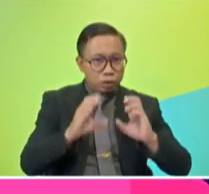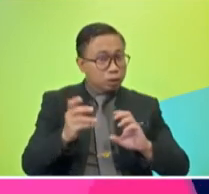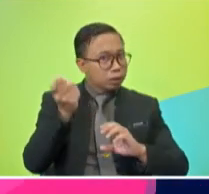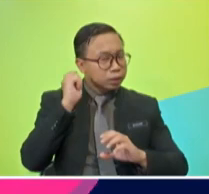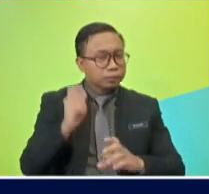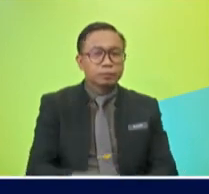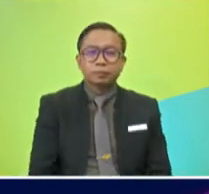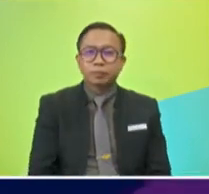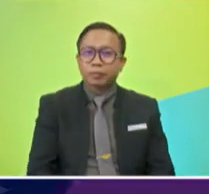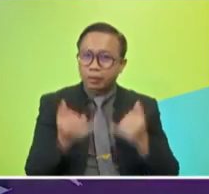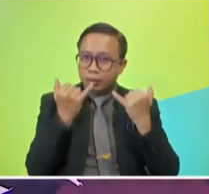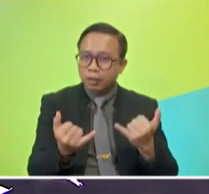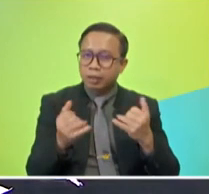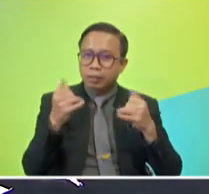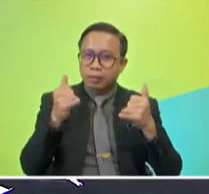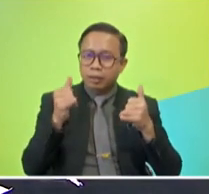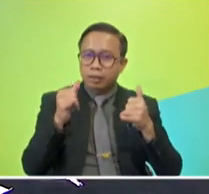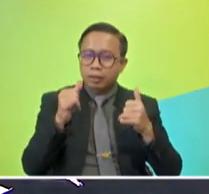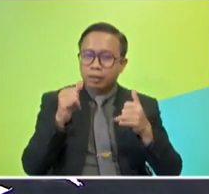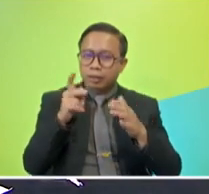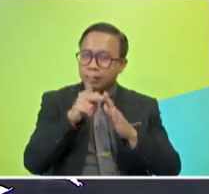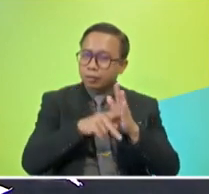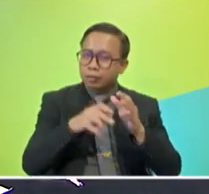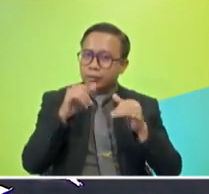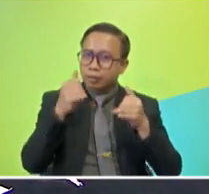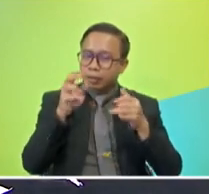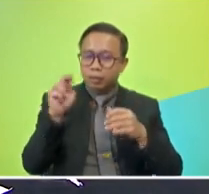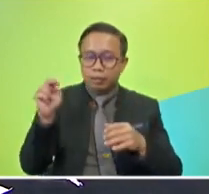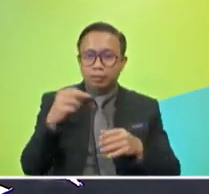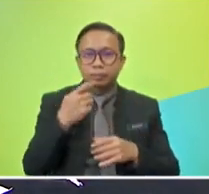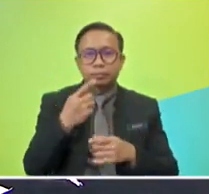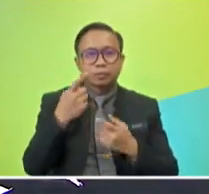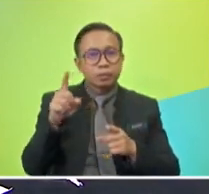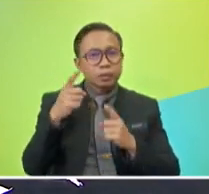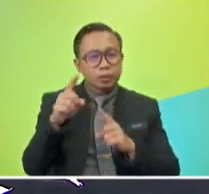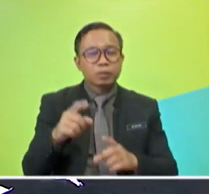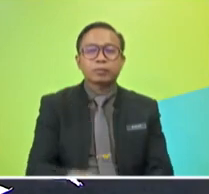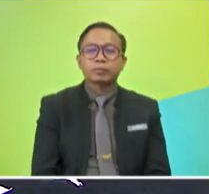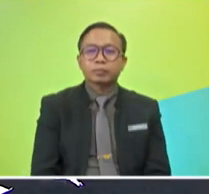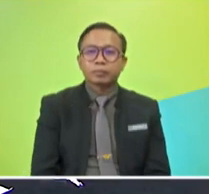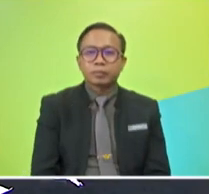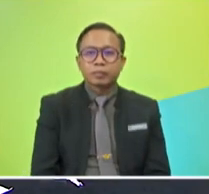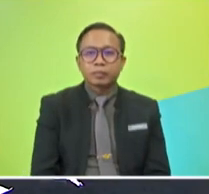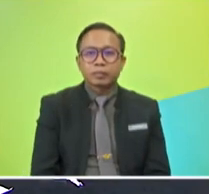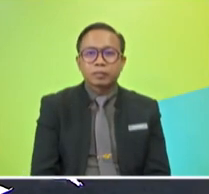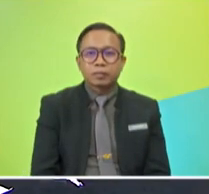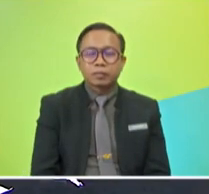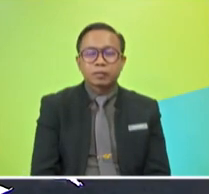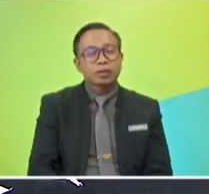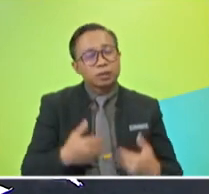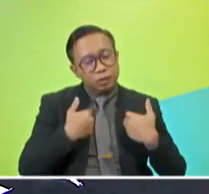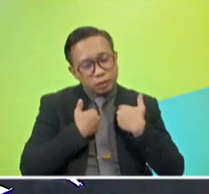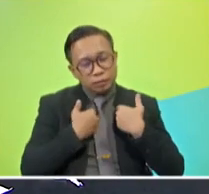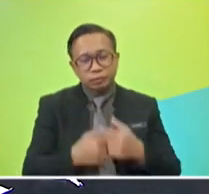karena kita nak main permainan pula jawab jawab jawab ala matic